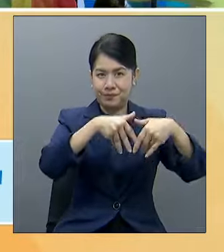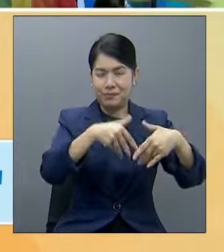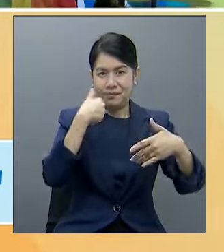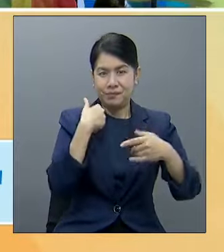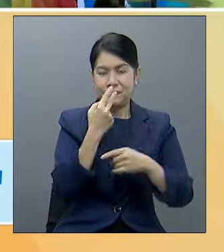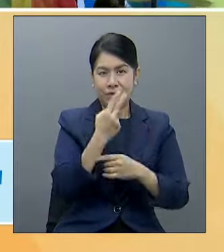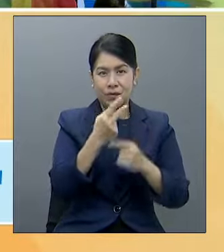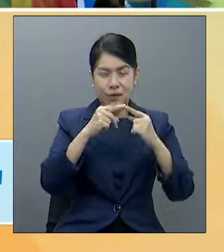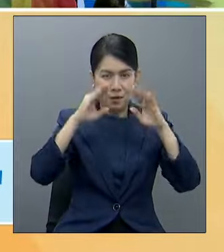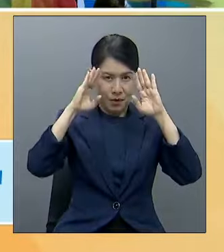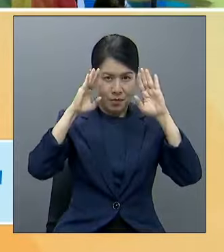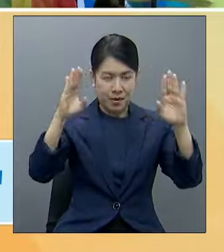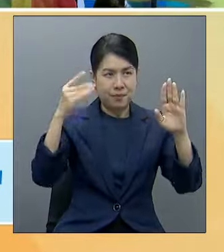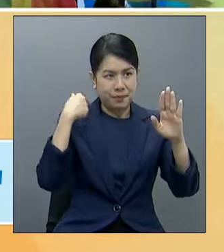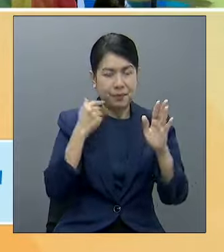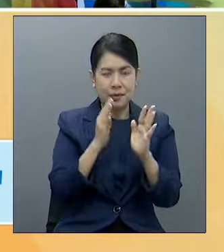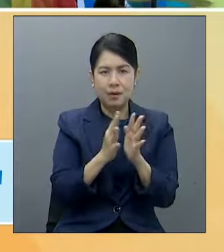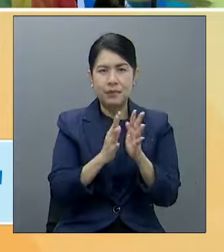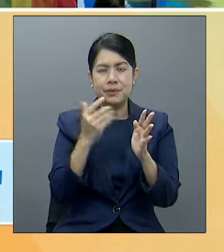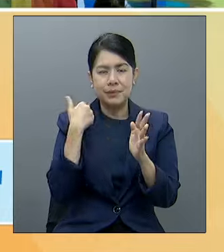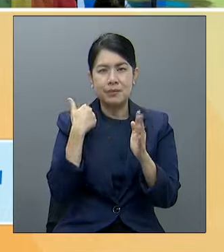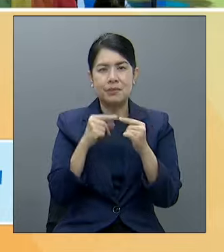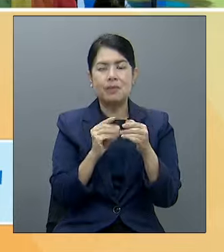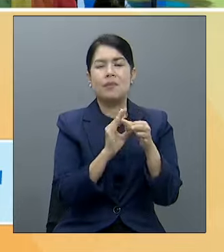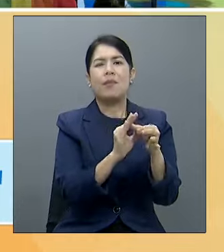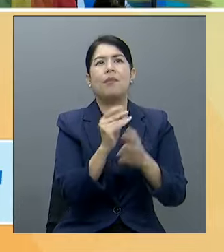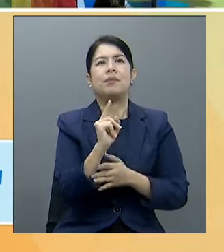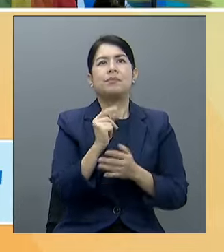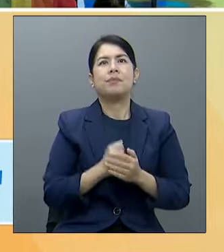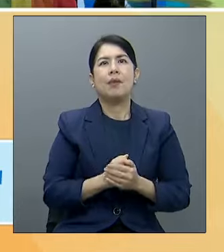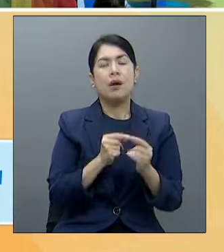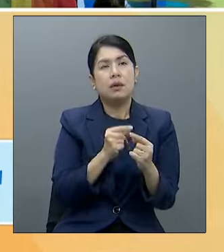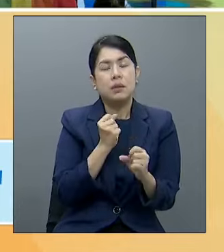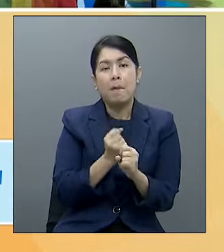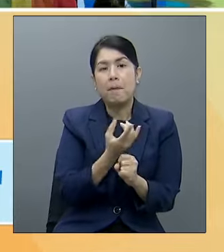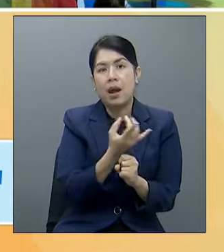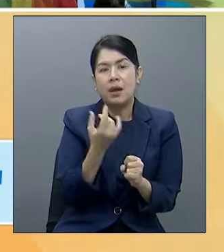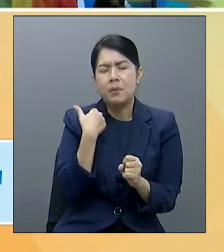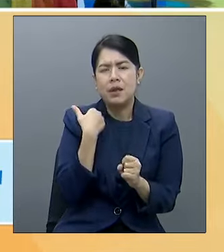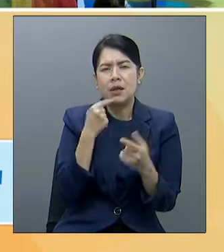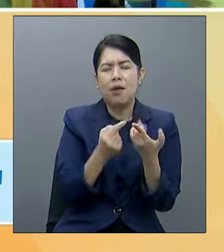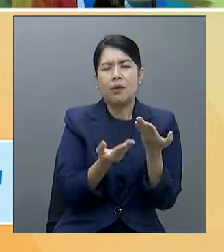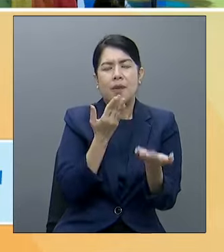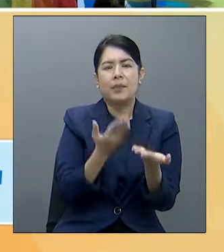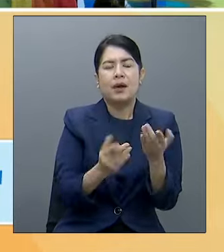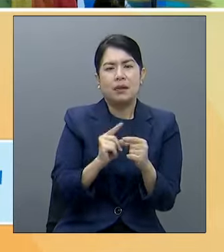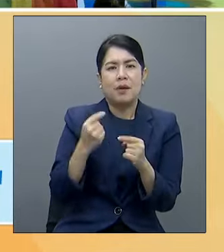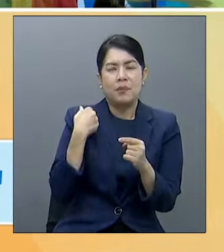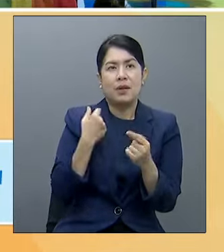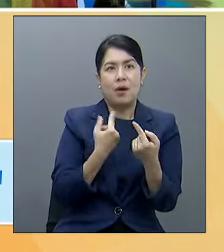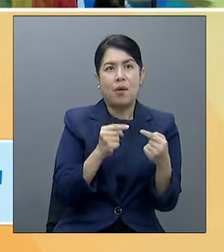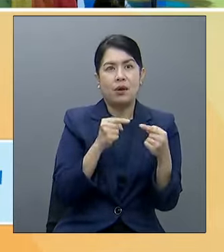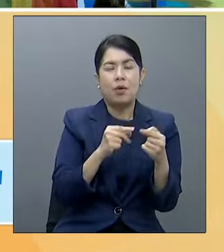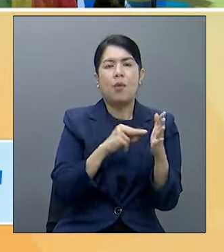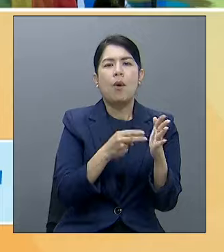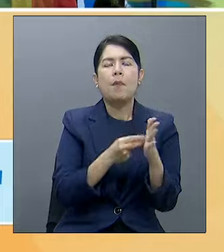การณ์ที่หลายๆคนเขามาจอยกันเนี่ยมันไม่ใช่แค่เป็นเรื่องของการบอกเล่าว่าเขาทำอะไรเขาเป็นใครเขาอยู่ที่ไหนแต่เขาเป็นการส่งกระบอกเสีย